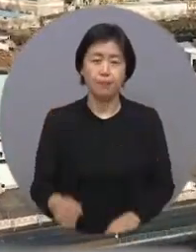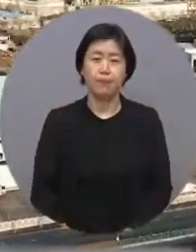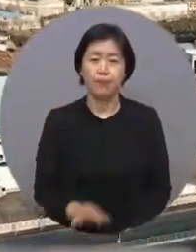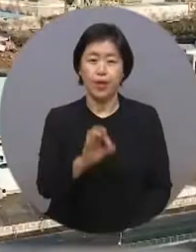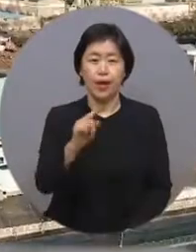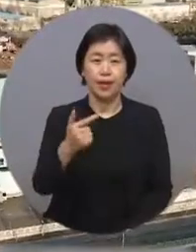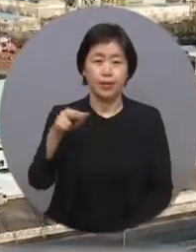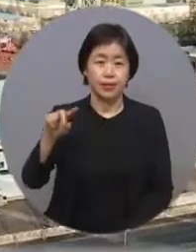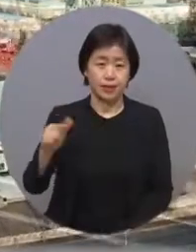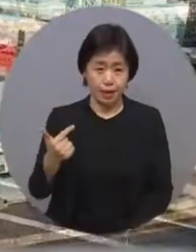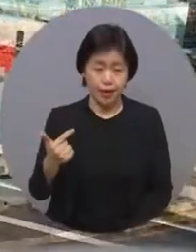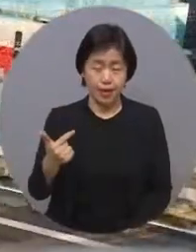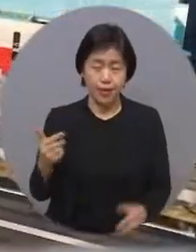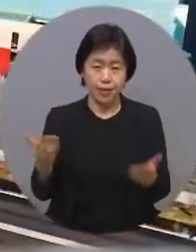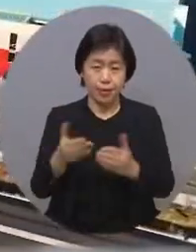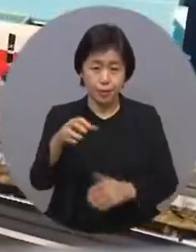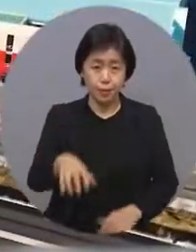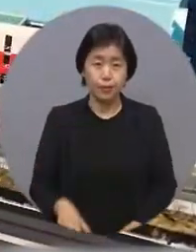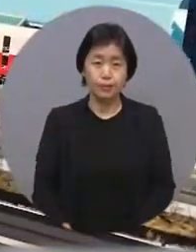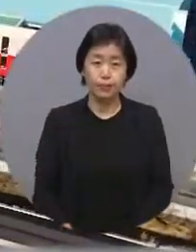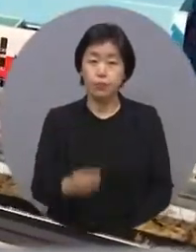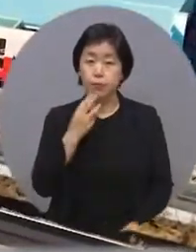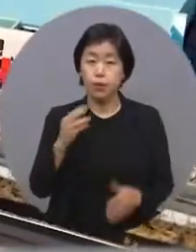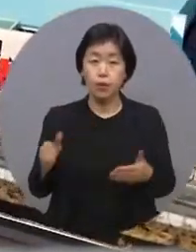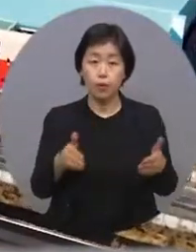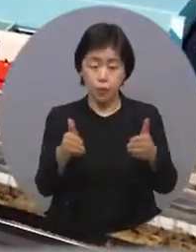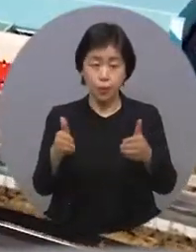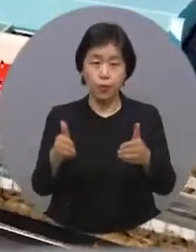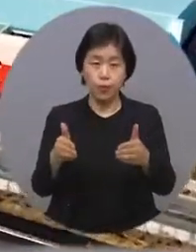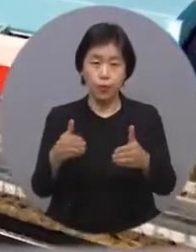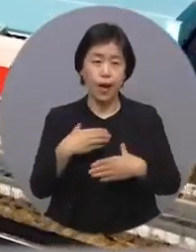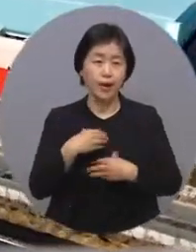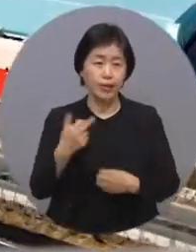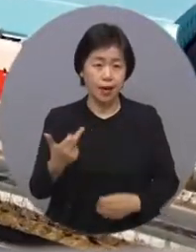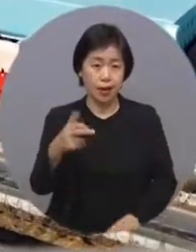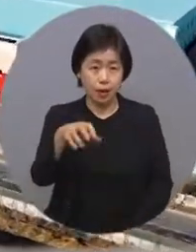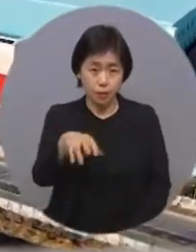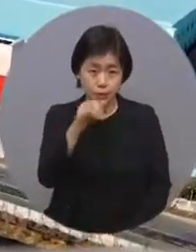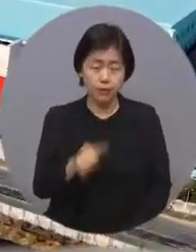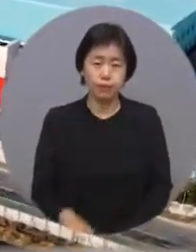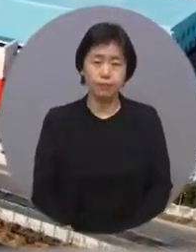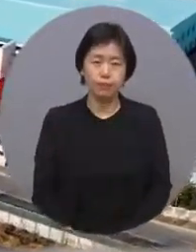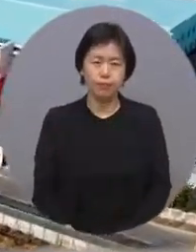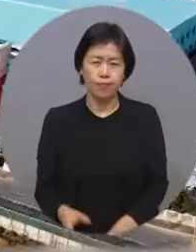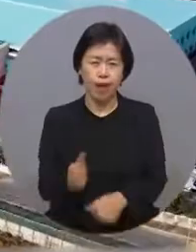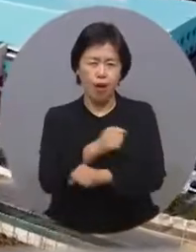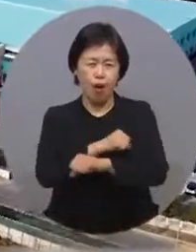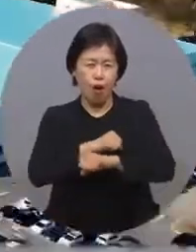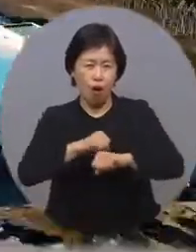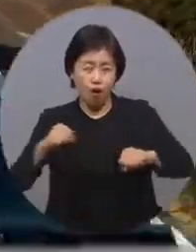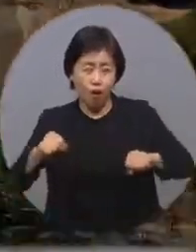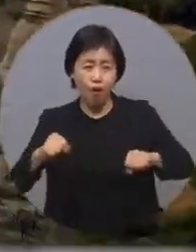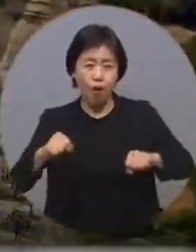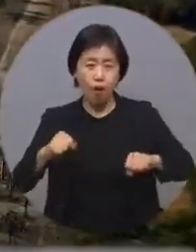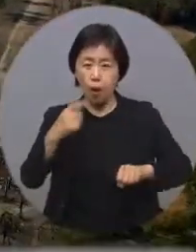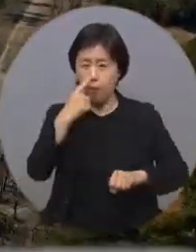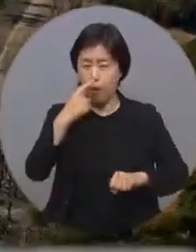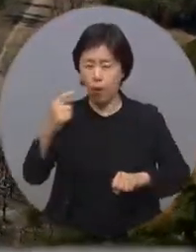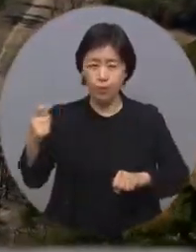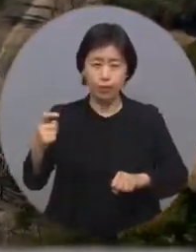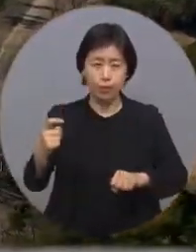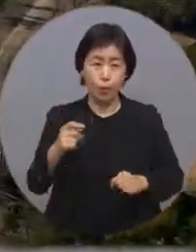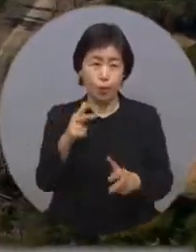주식회사 안산사업소는 경기도 안산시에 위치해 있습니다. 웅장하고 멋진 공장이 시선을